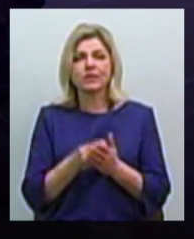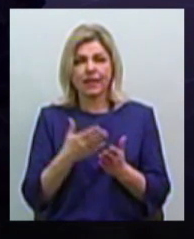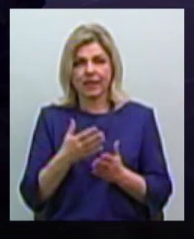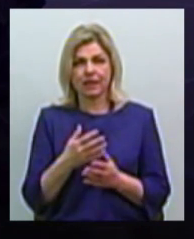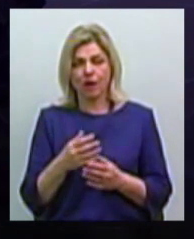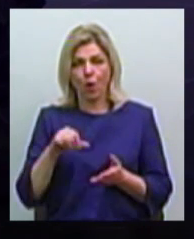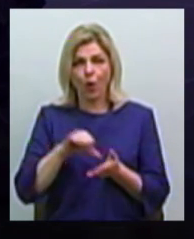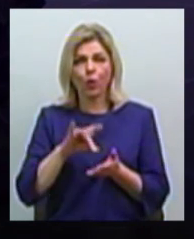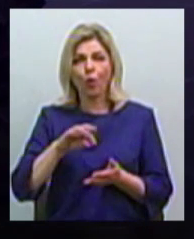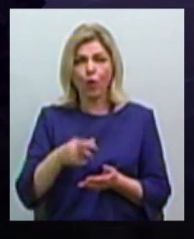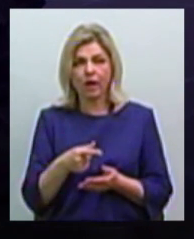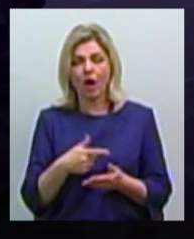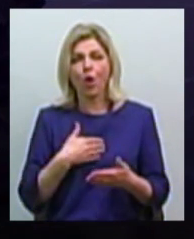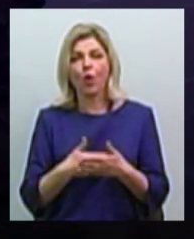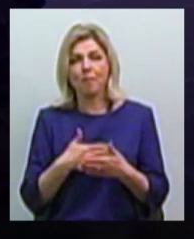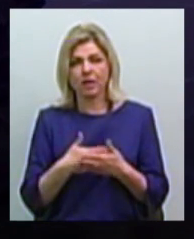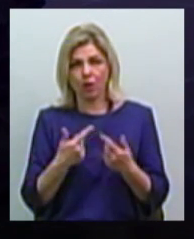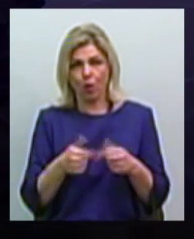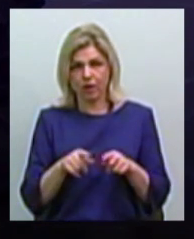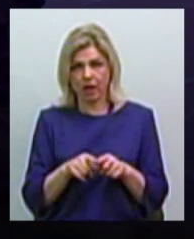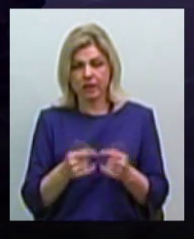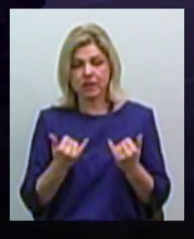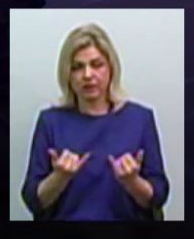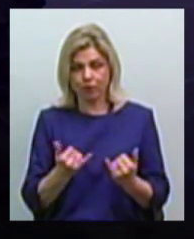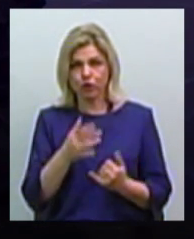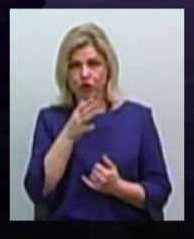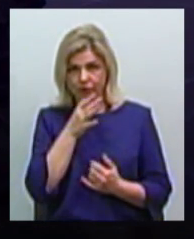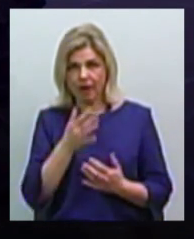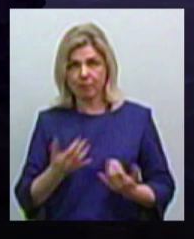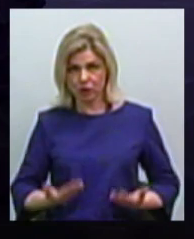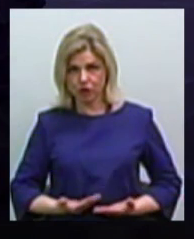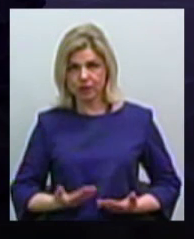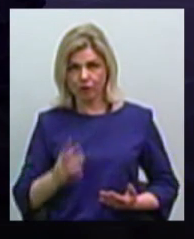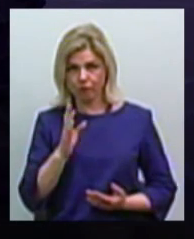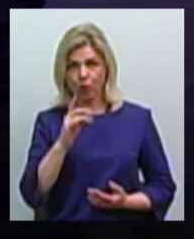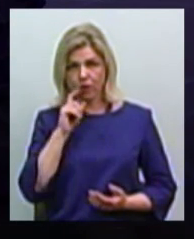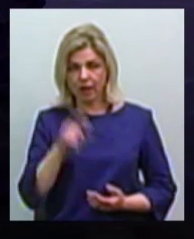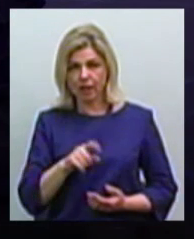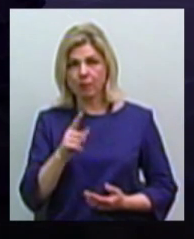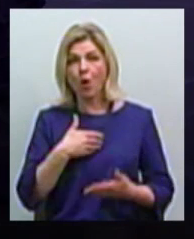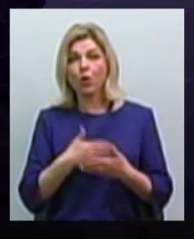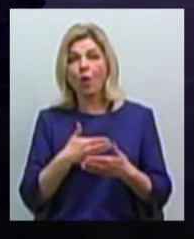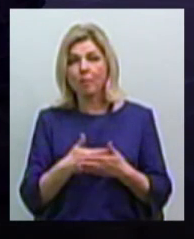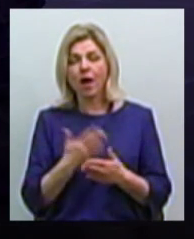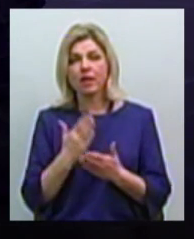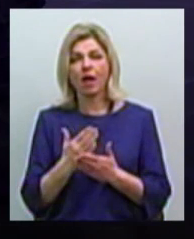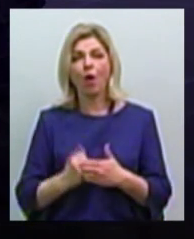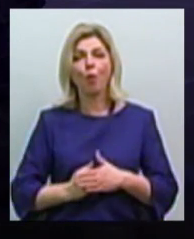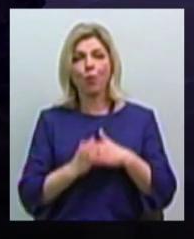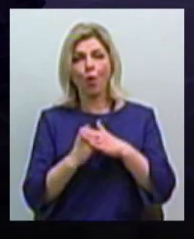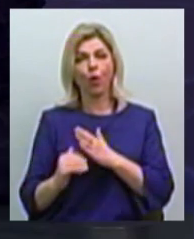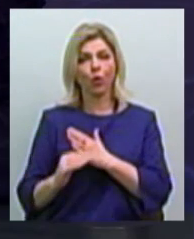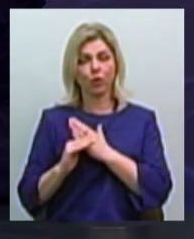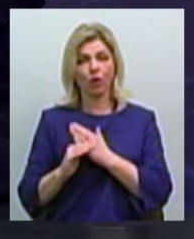сьогодні, в нинішніх реаліях життя в Україні, оскільки саме громадський сектор, напевно, є тією опорою, яка